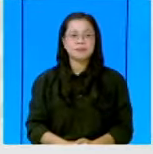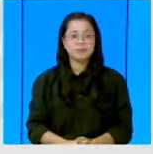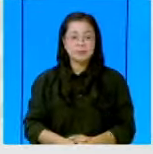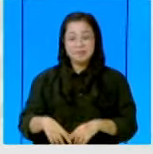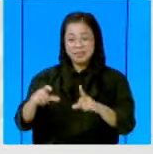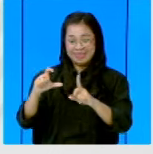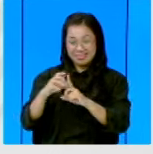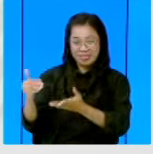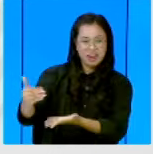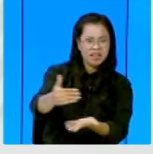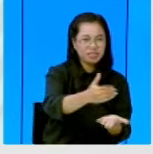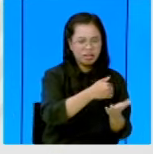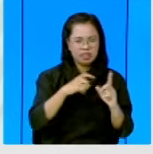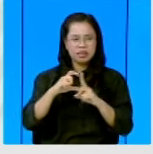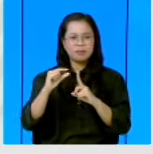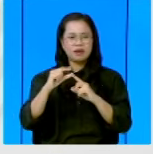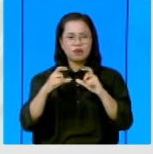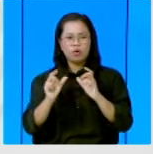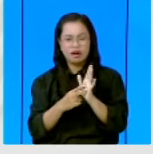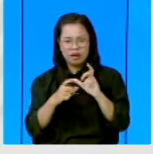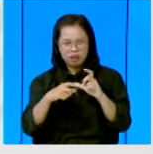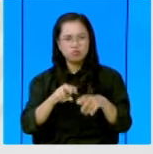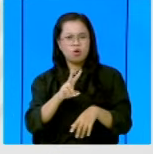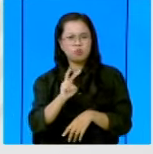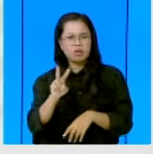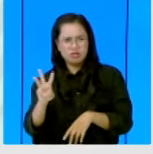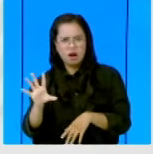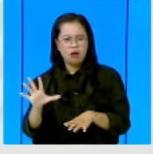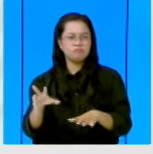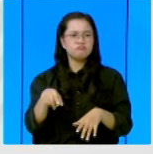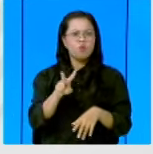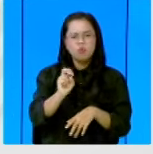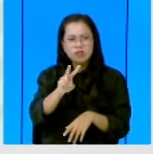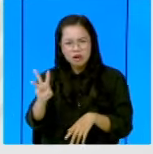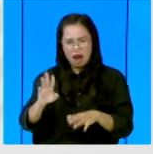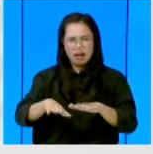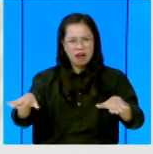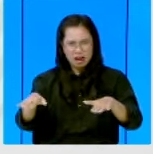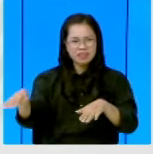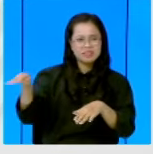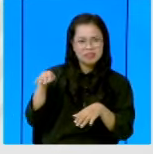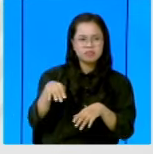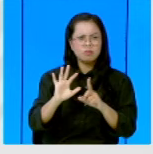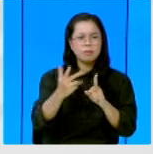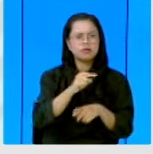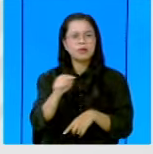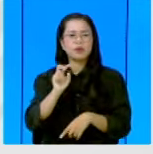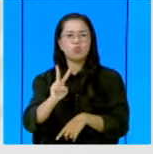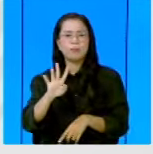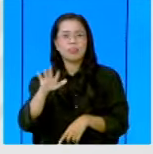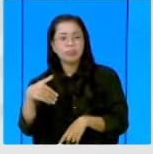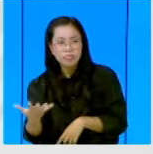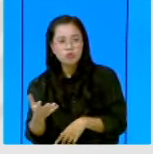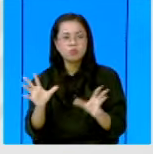Agustus 2023, 10 juta anak muda golongan Gen Z usia 15 hingga 24 tahun